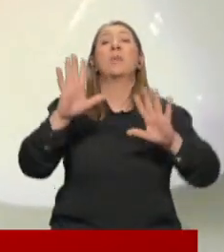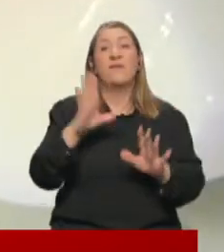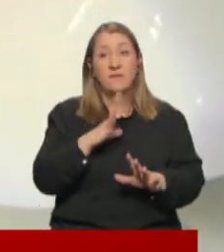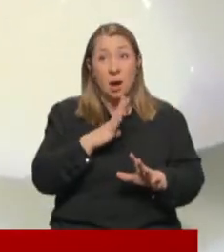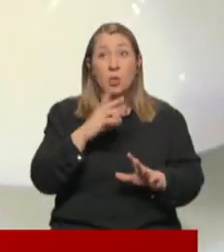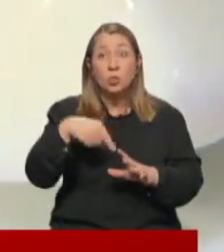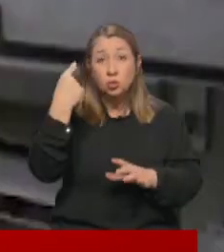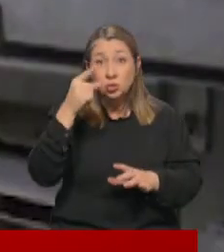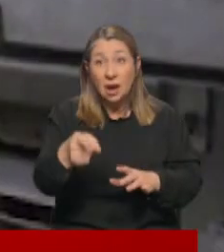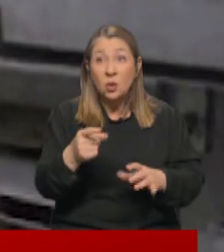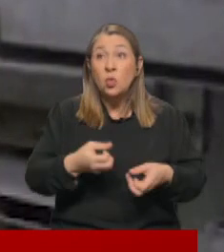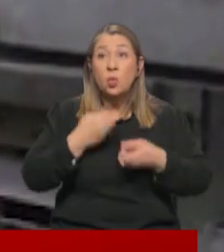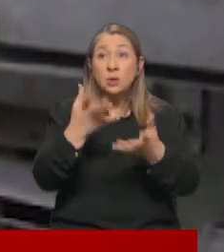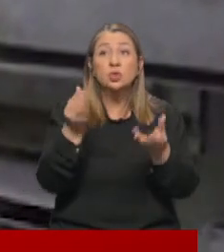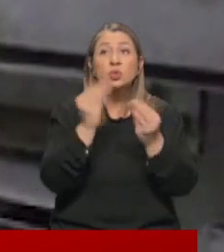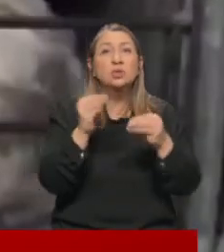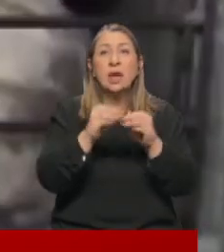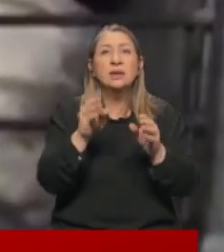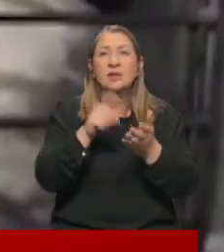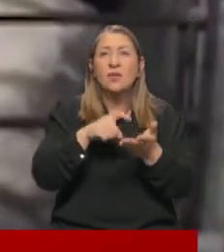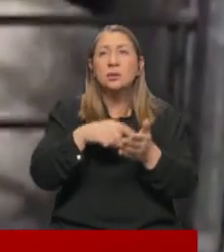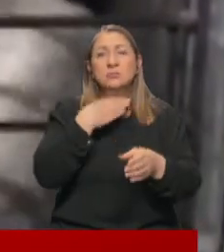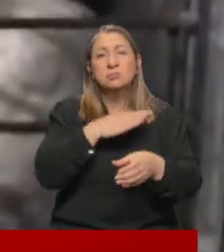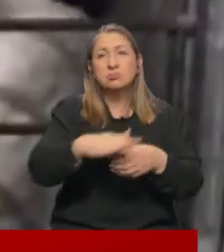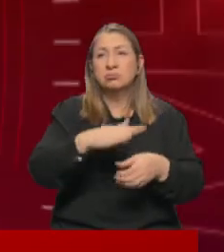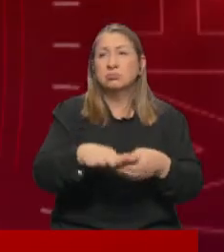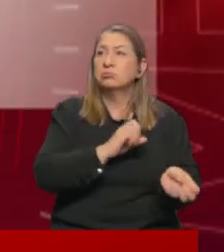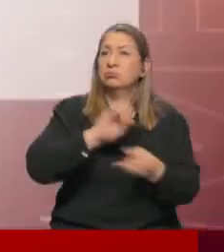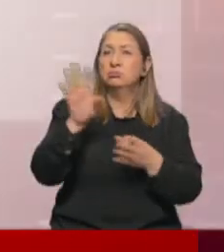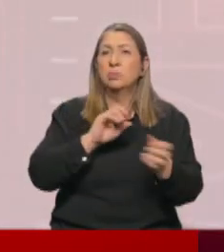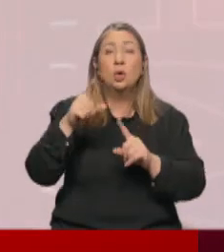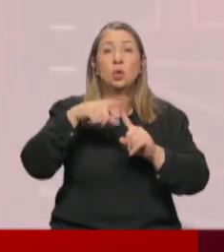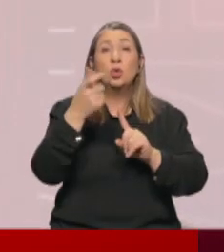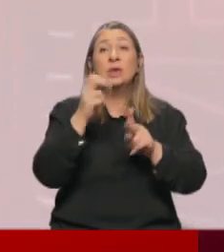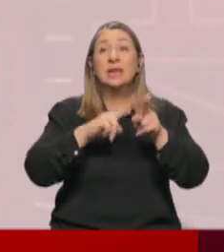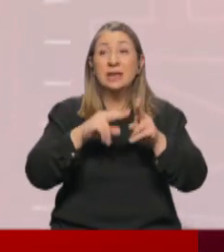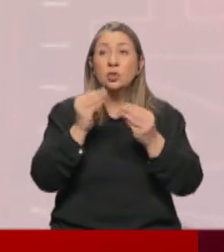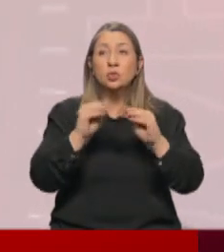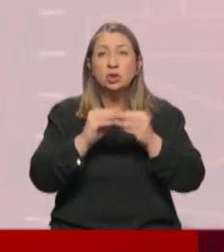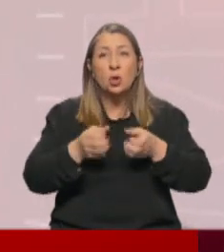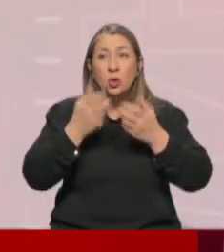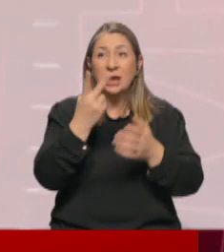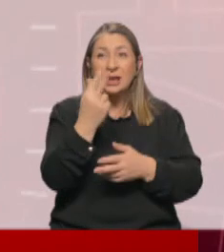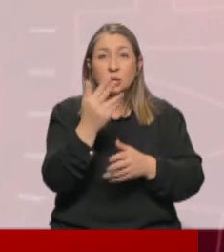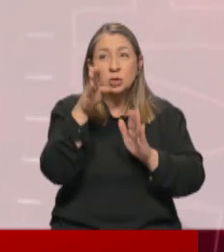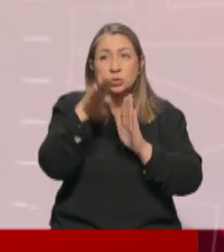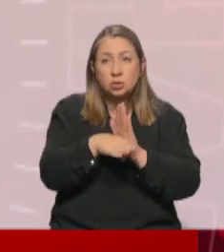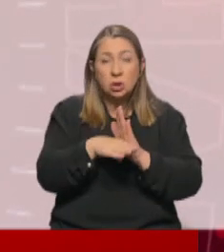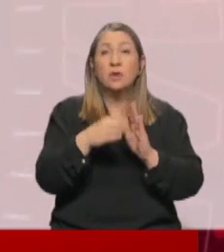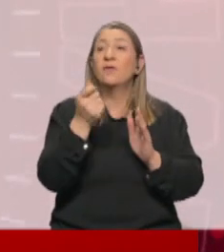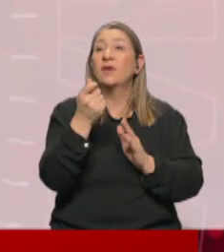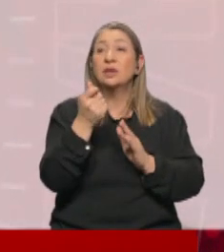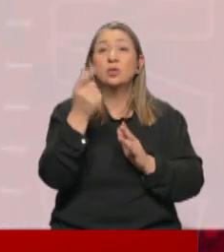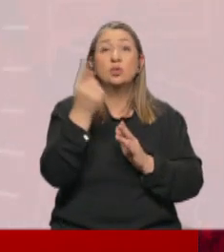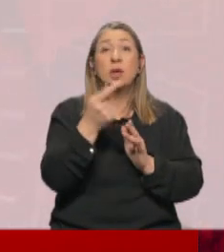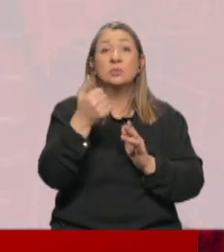var. Bu yüzden üretici de yumurtlayan tavuklarını kesime gönderiyor. TÜİK'e göre yumurta üretimi %2,5 azaldı, fiyatı